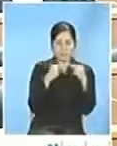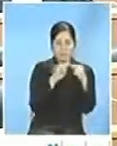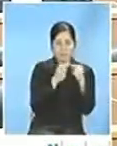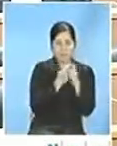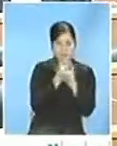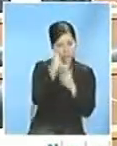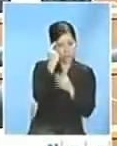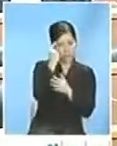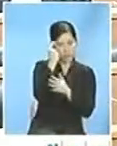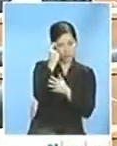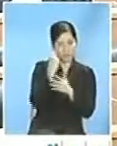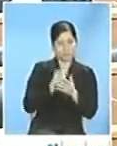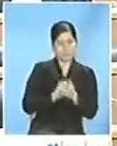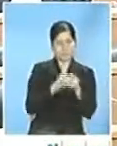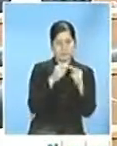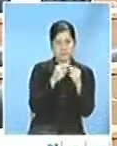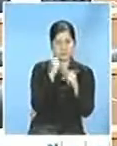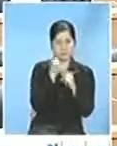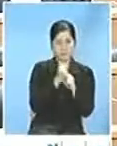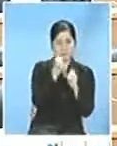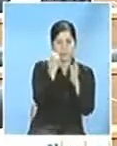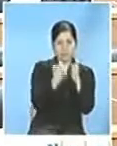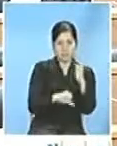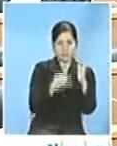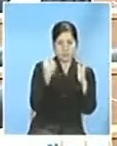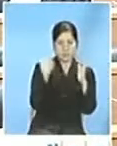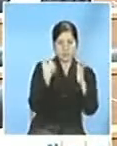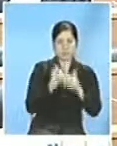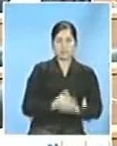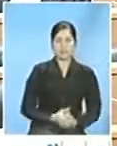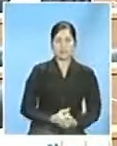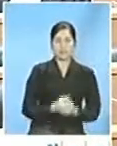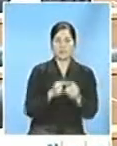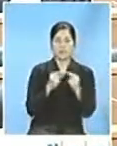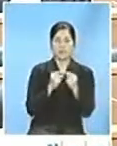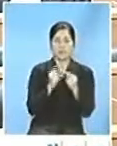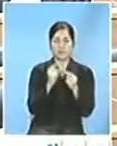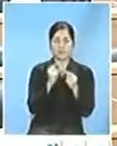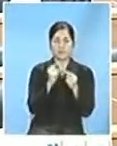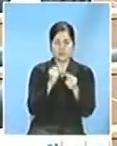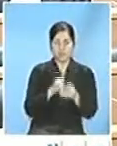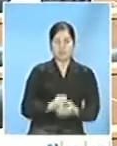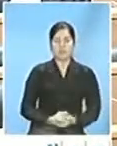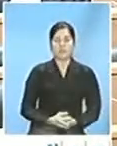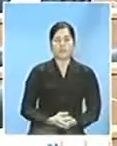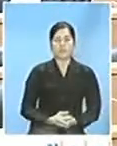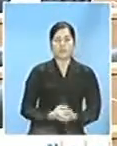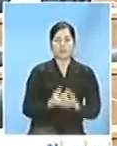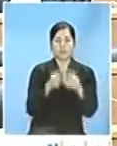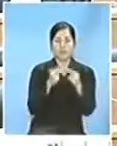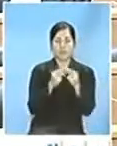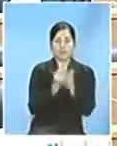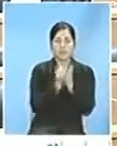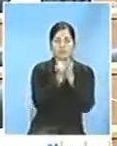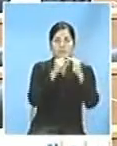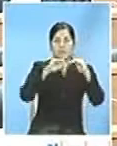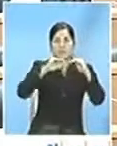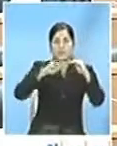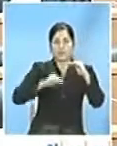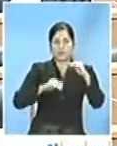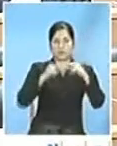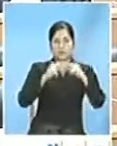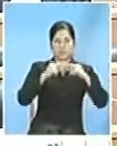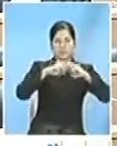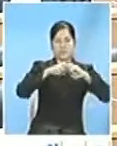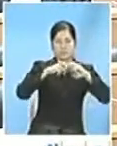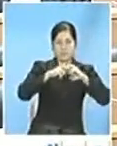เจ้าของเรื่องเพื่อที่จะลดโทนความรู้สึกของการต่อต้านจากประชา